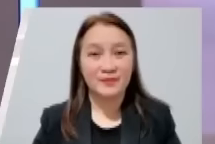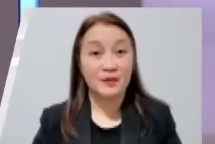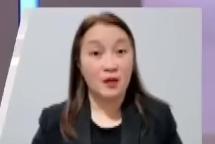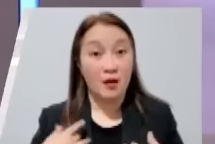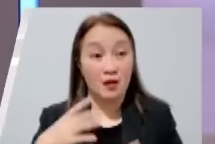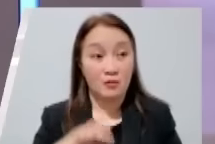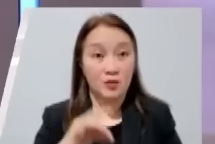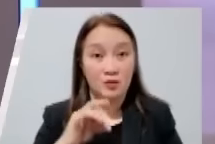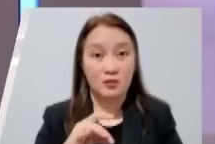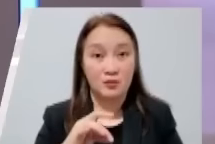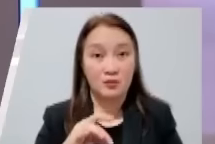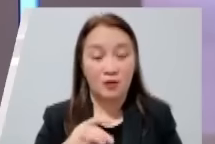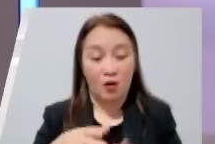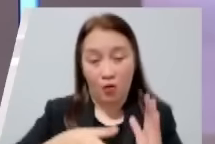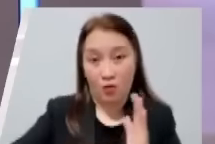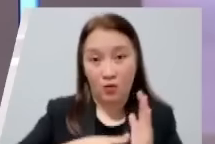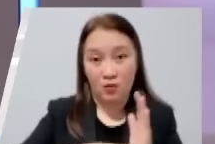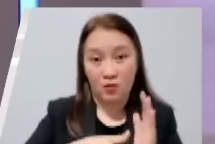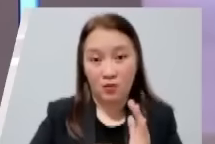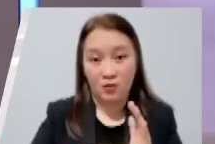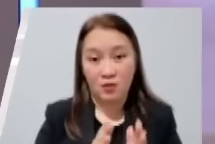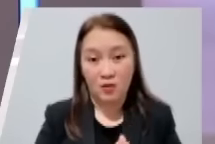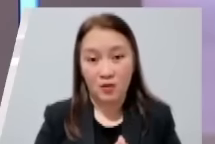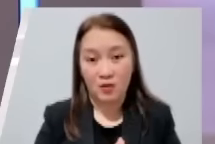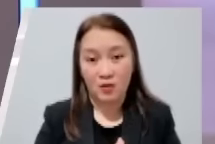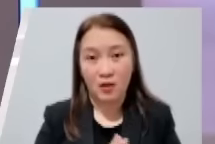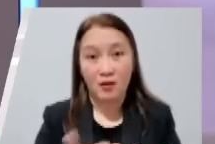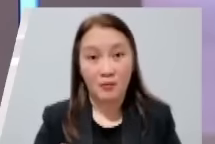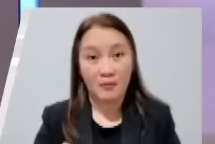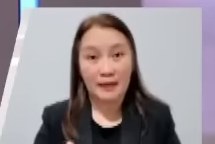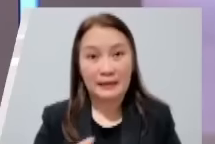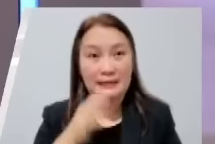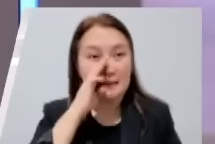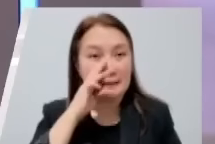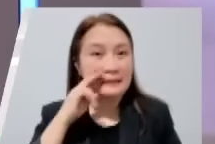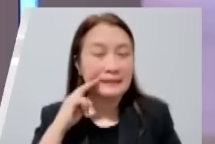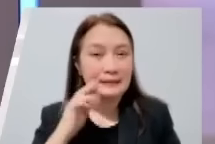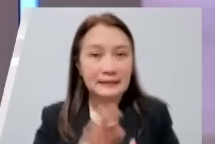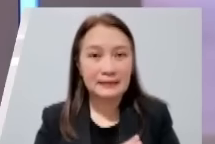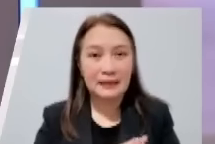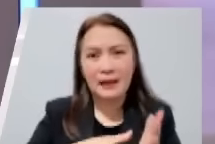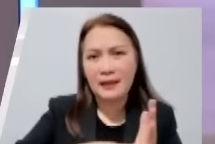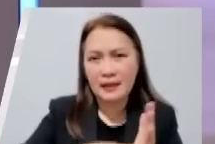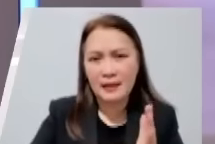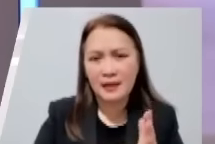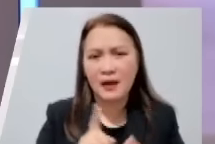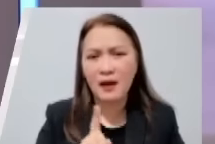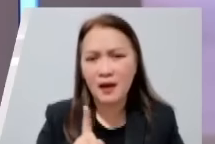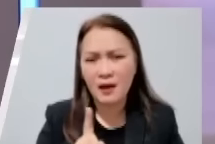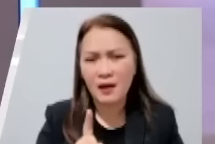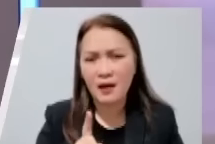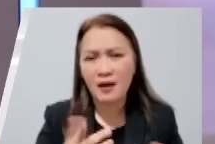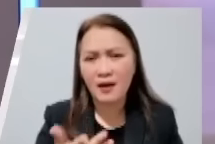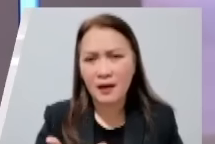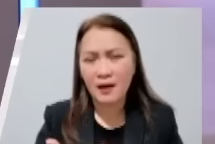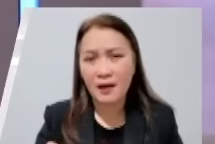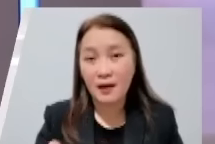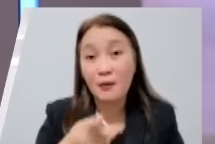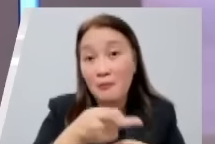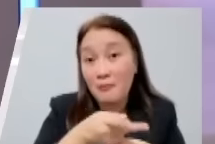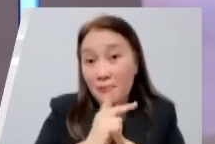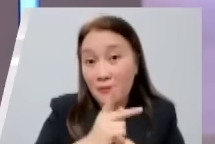na galawan umano para makapandaya sa eleksyon. Kabilang dyan, ang tila hiraman ng mga botante